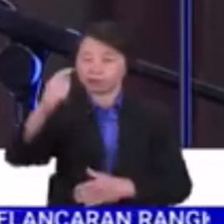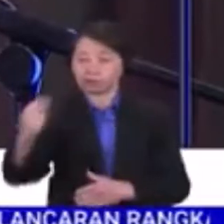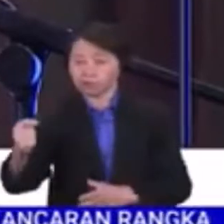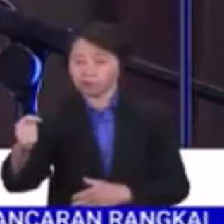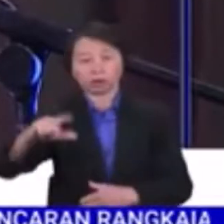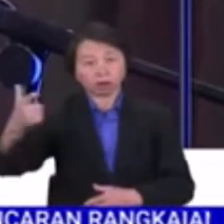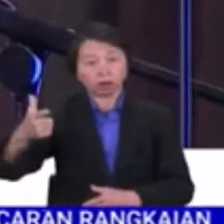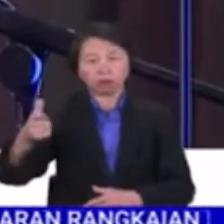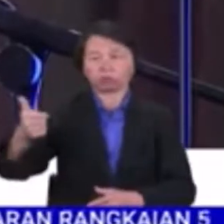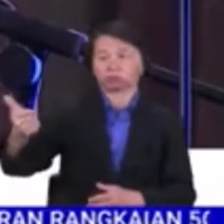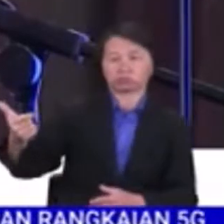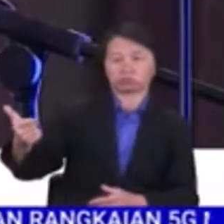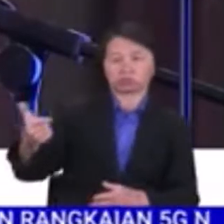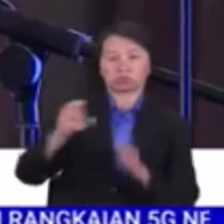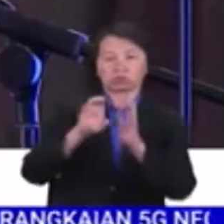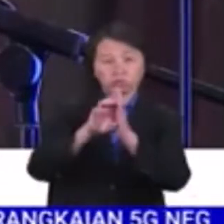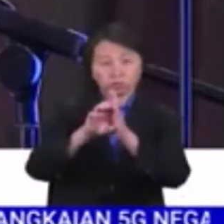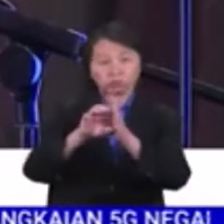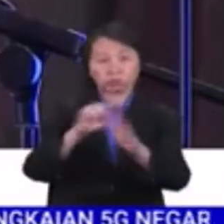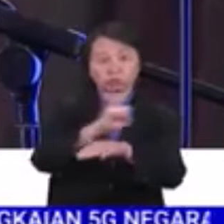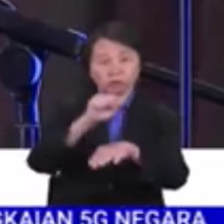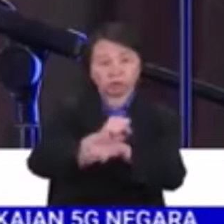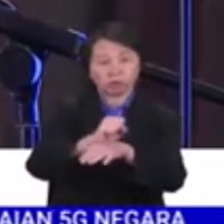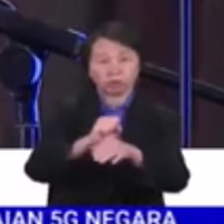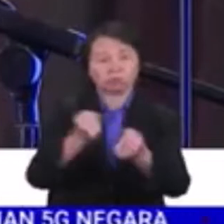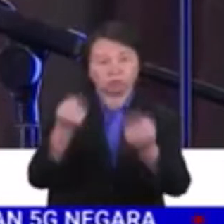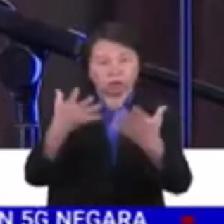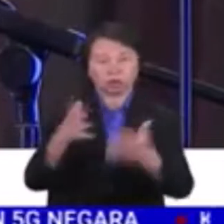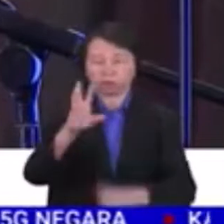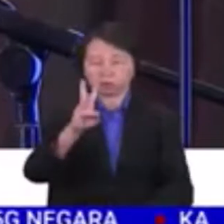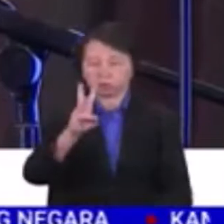lain seperti Singapura sebanyak